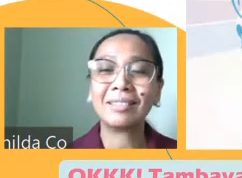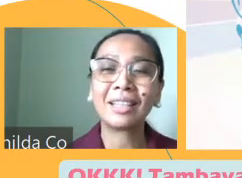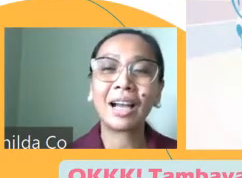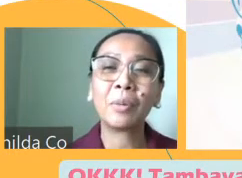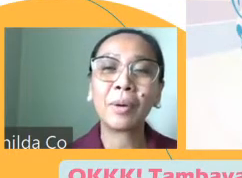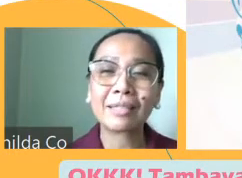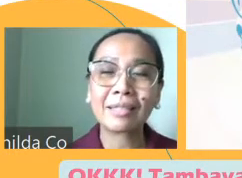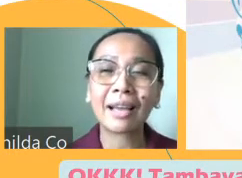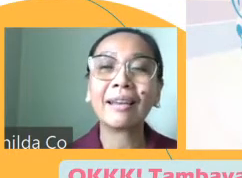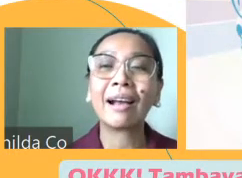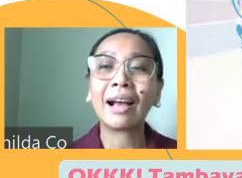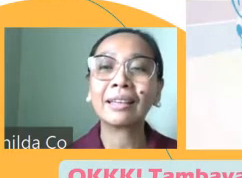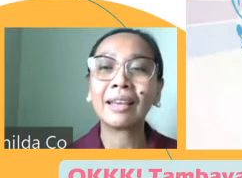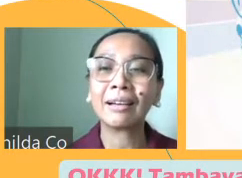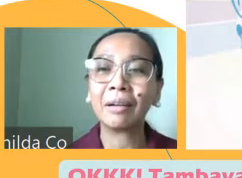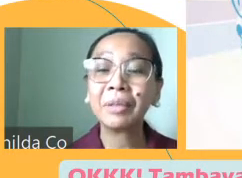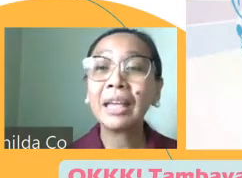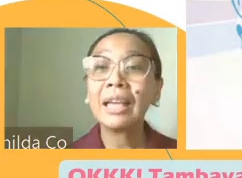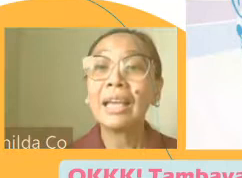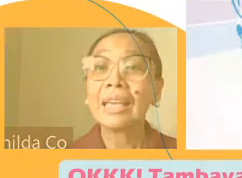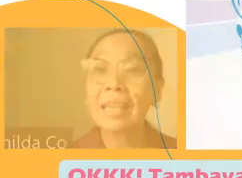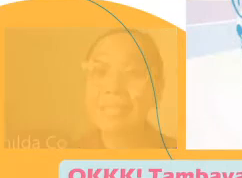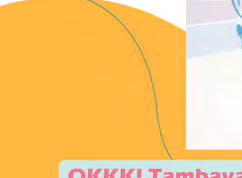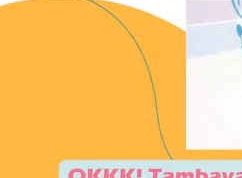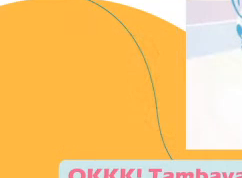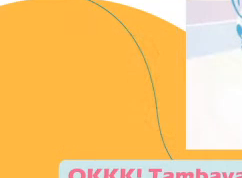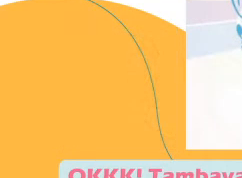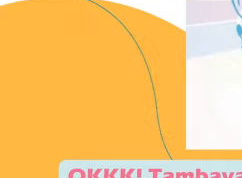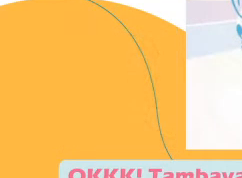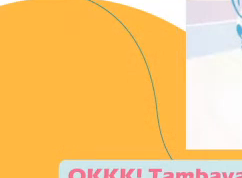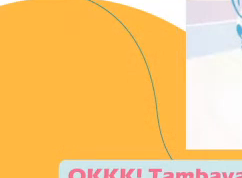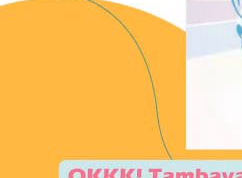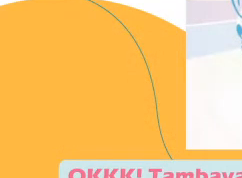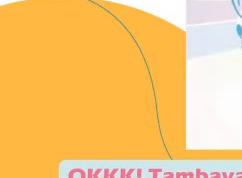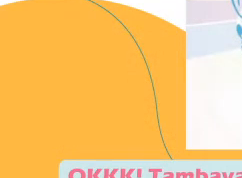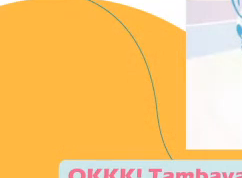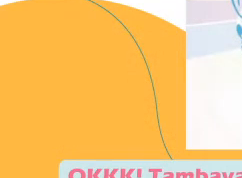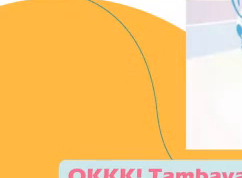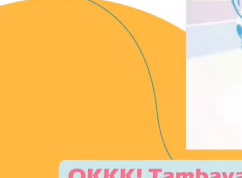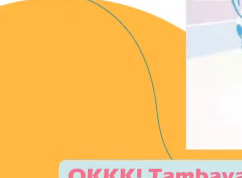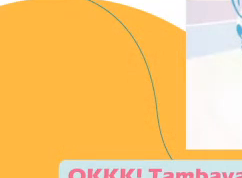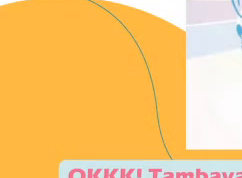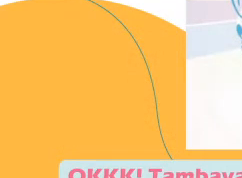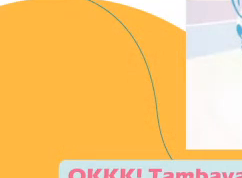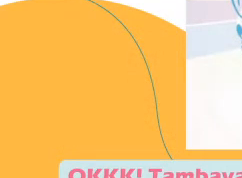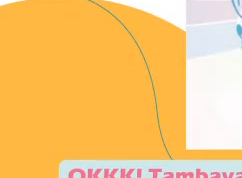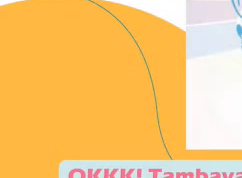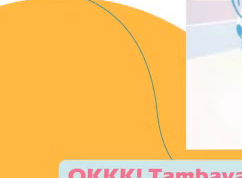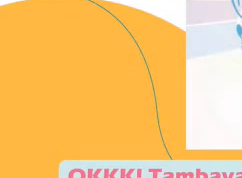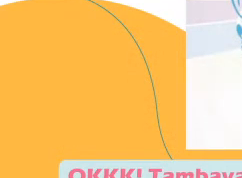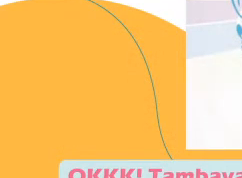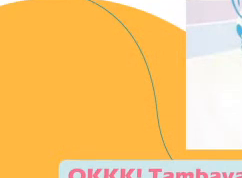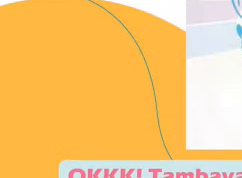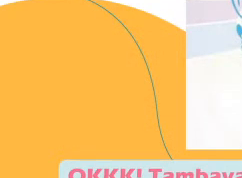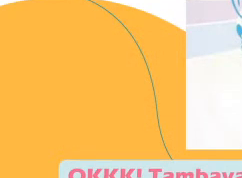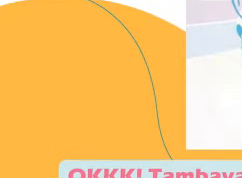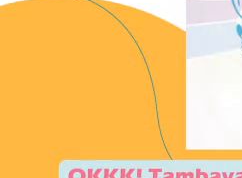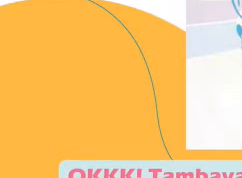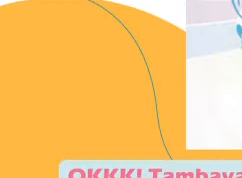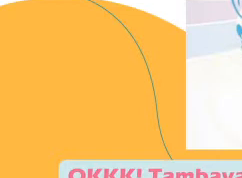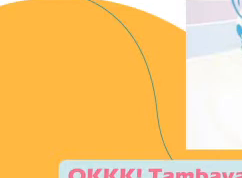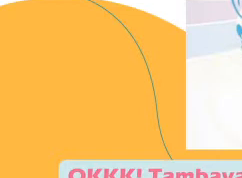aliwalas, no? Kaaliwasan ng ating isip, ng ating mga damdamin at kalooban. So, hindi na ako